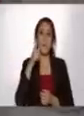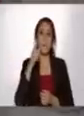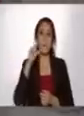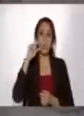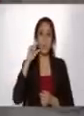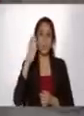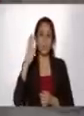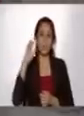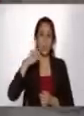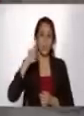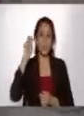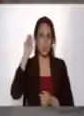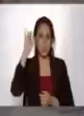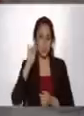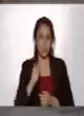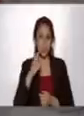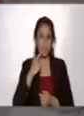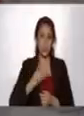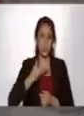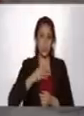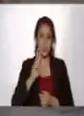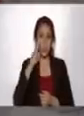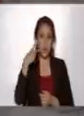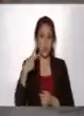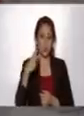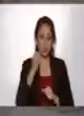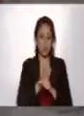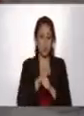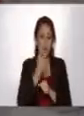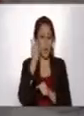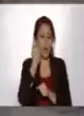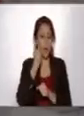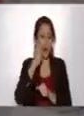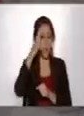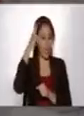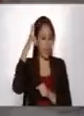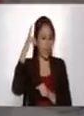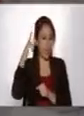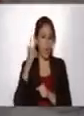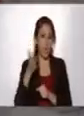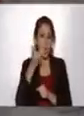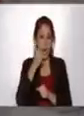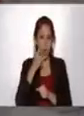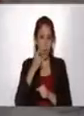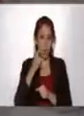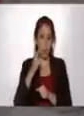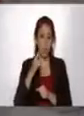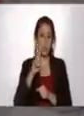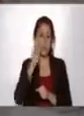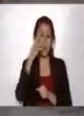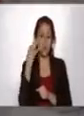الدسوقي الجندي سنه 27 سنة ويعمل حلاق، وشقيقه إبراهيم الدسوقي الجندي 37